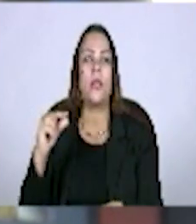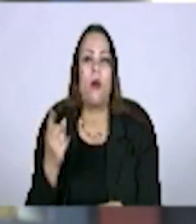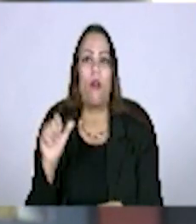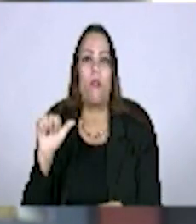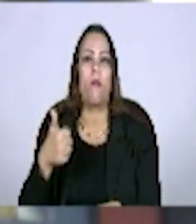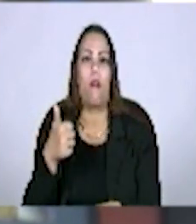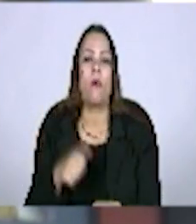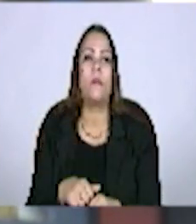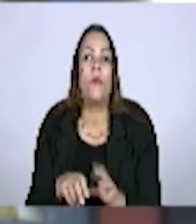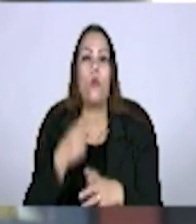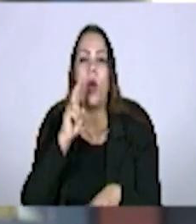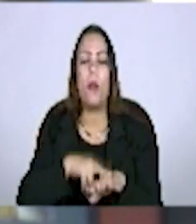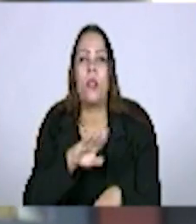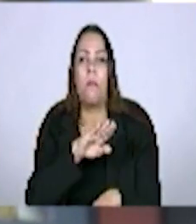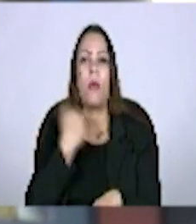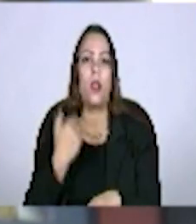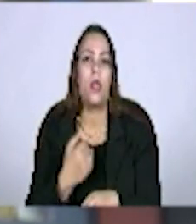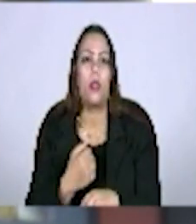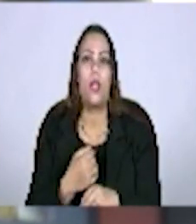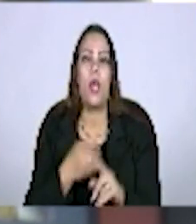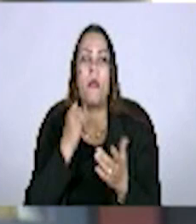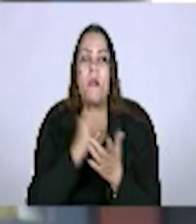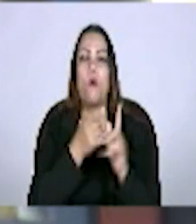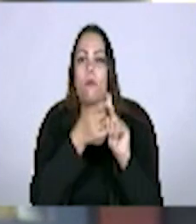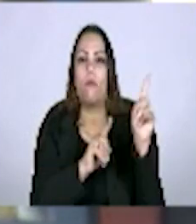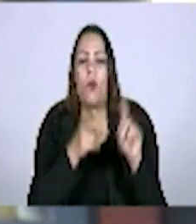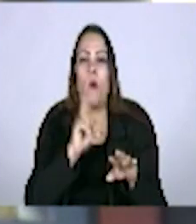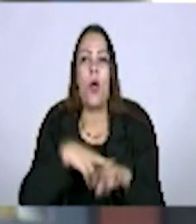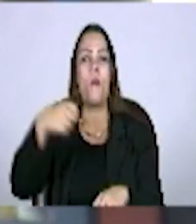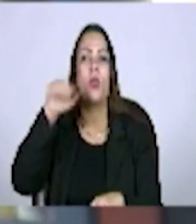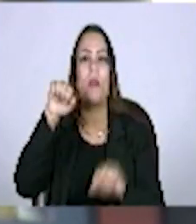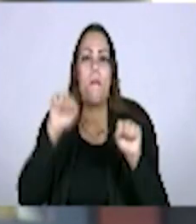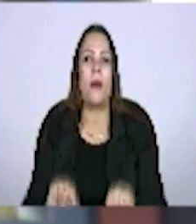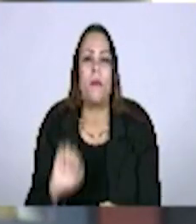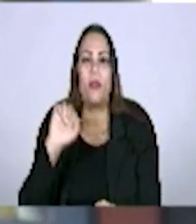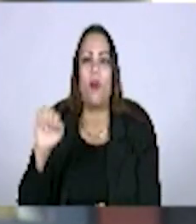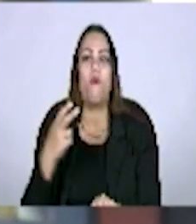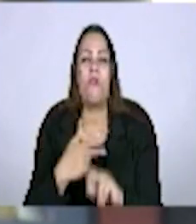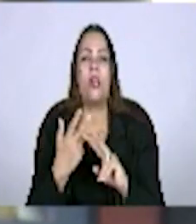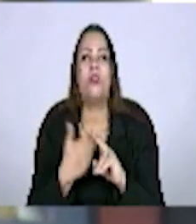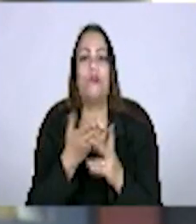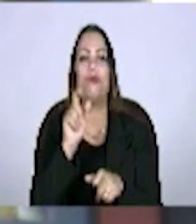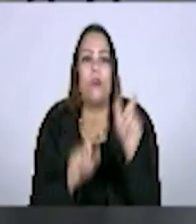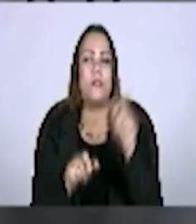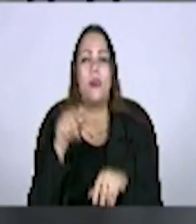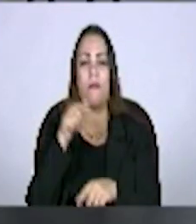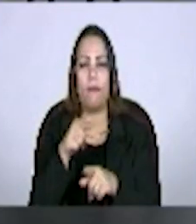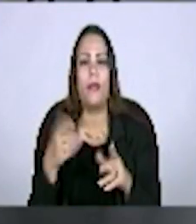زهدي وقتل ايضا نائبه وقتل مدير مكتبه وبعض الشخصيات